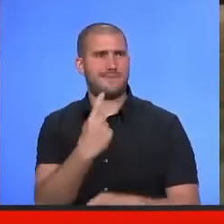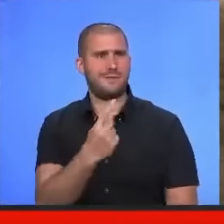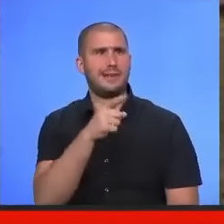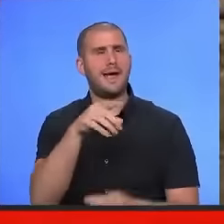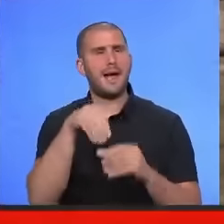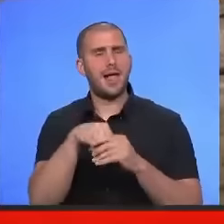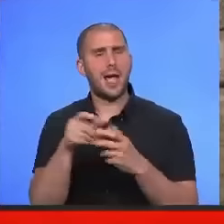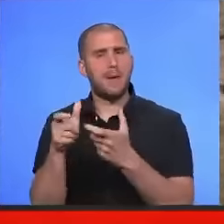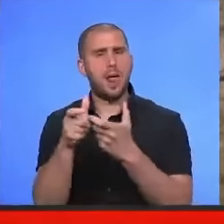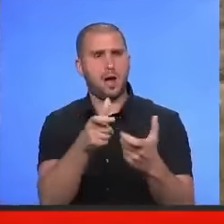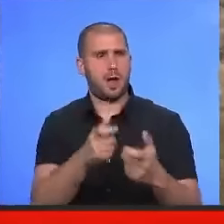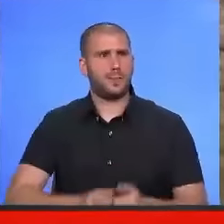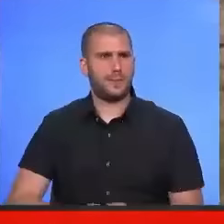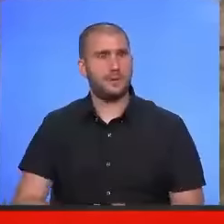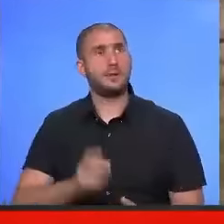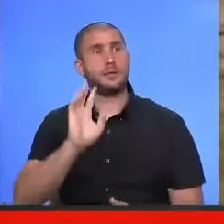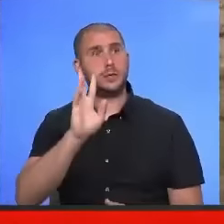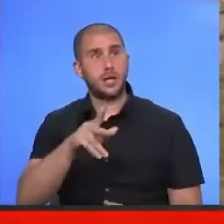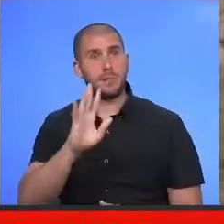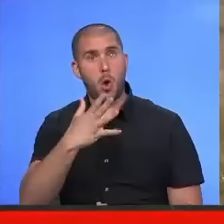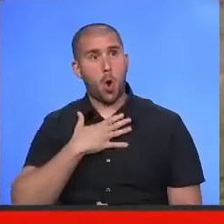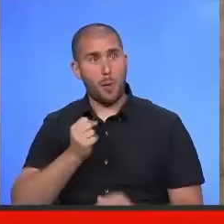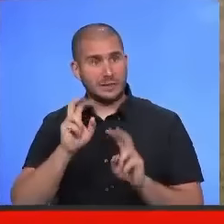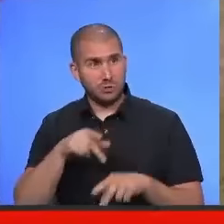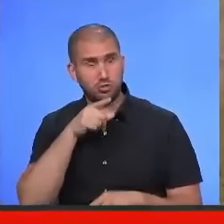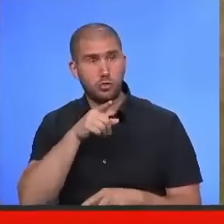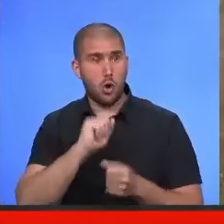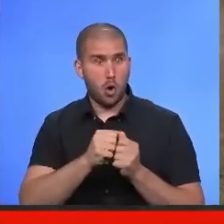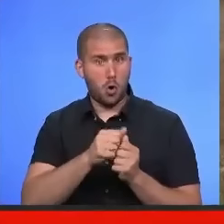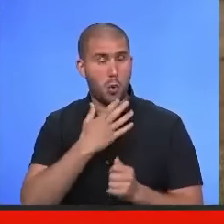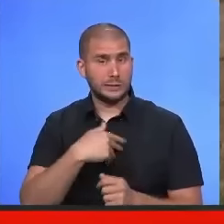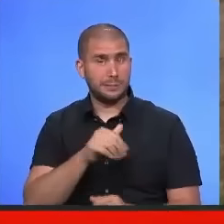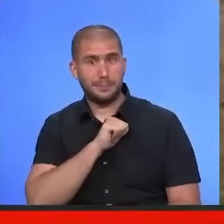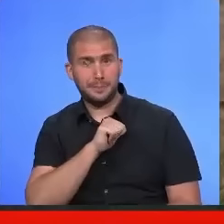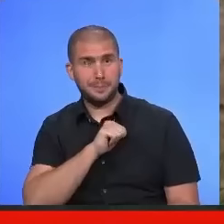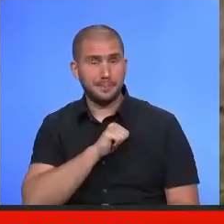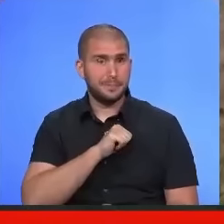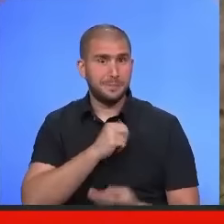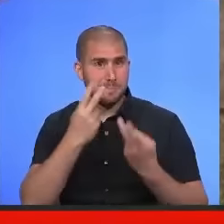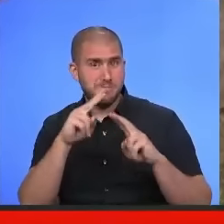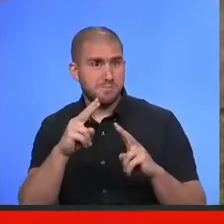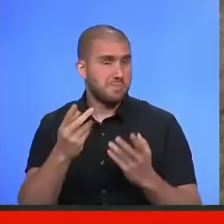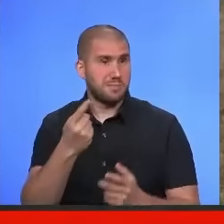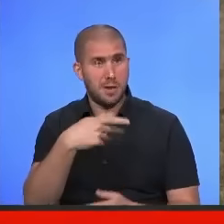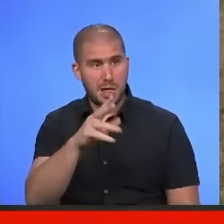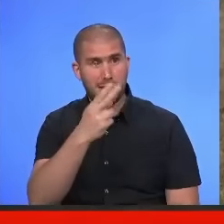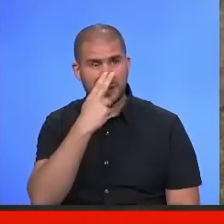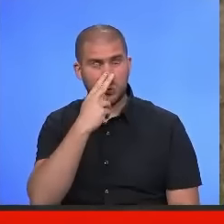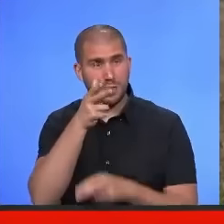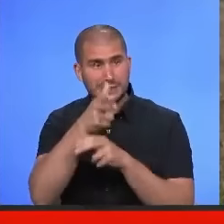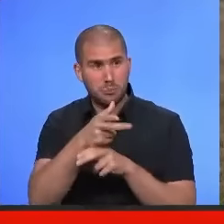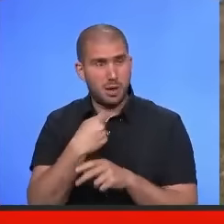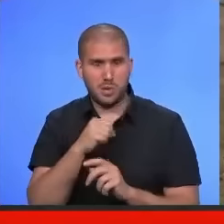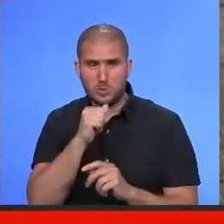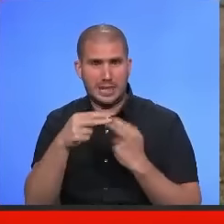חלק מהלהקה אם יש לכם אומץ או אתם תאבי הרפתקאות לכו לשם תצלמו אני לא